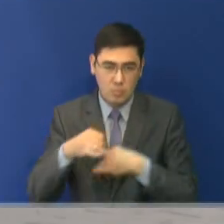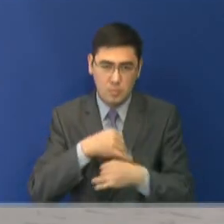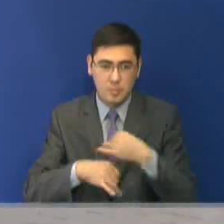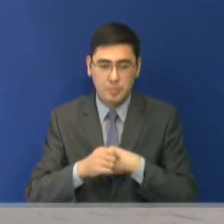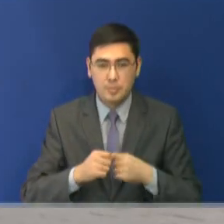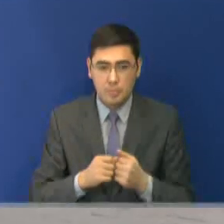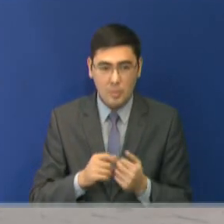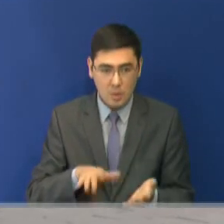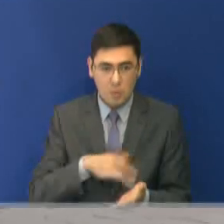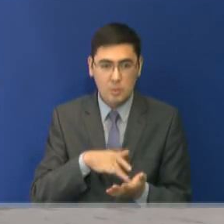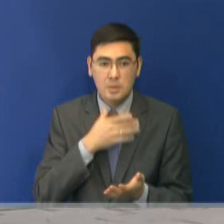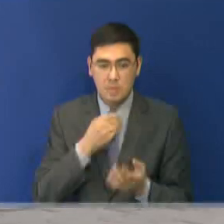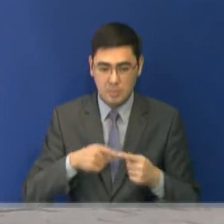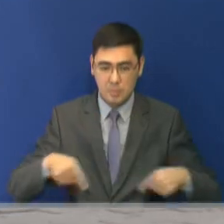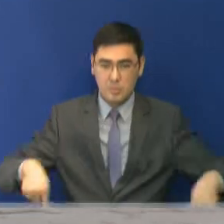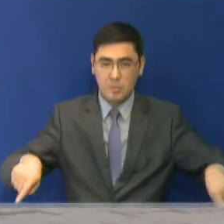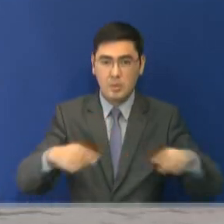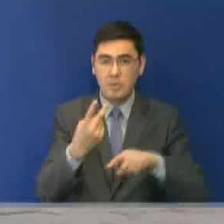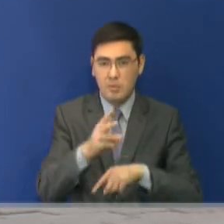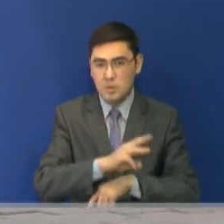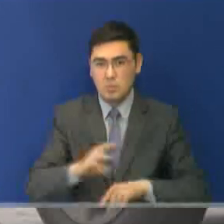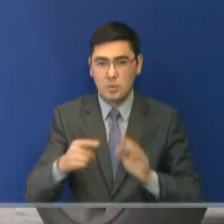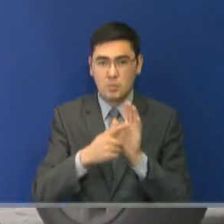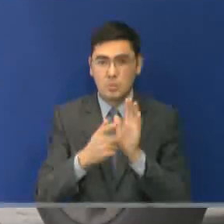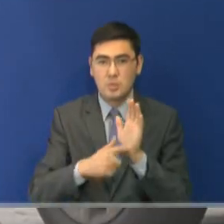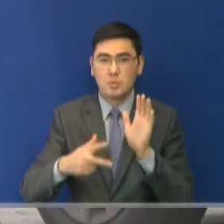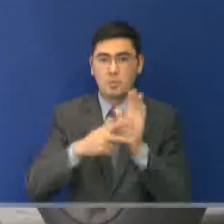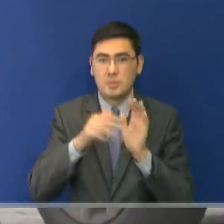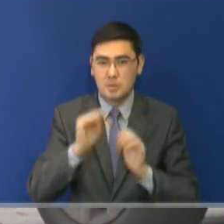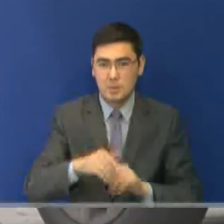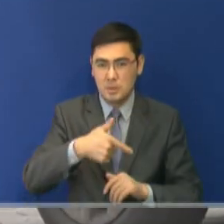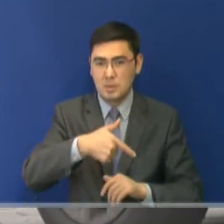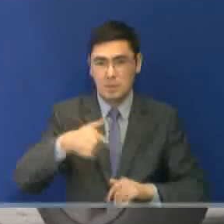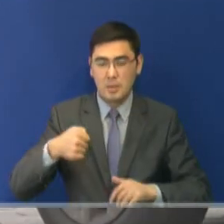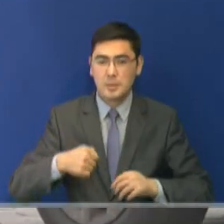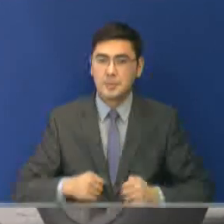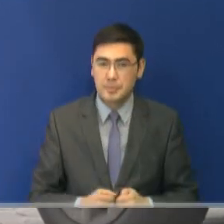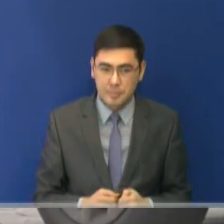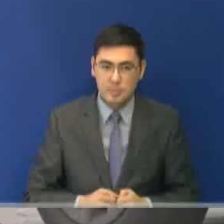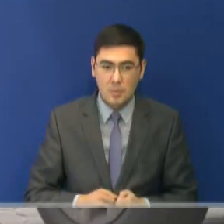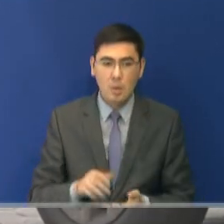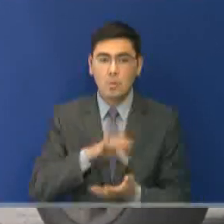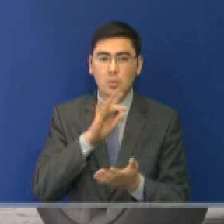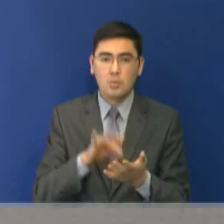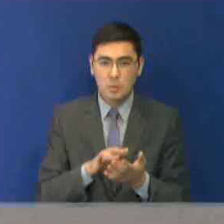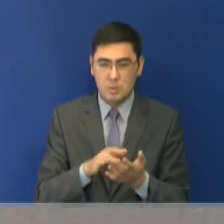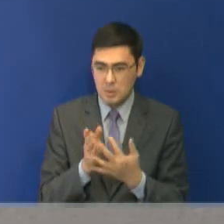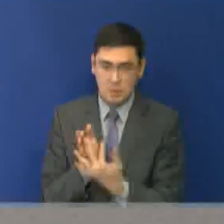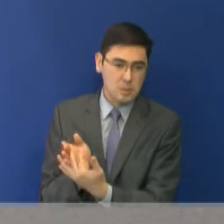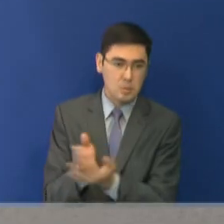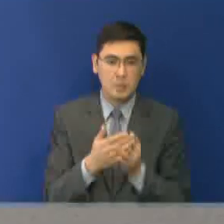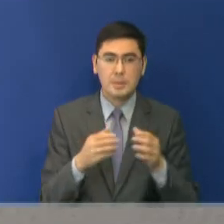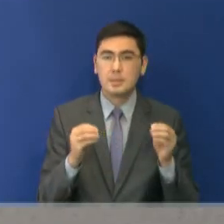Площадь территории Семея превышает 2 787 тысяч гектаров. Согласно генеральному плану, город разделен на 10 территорий.